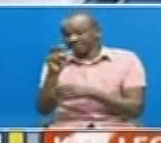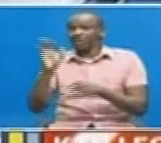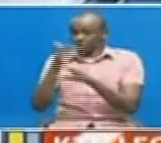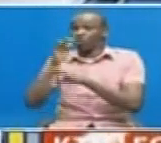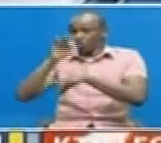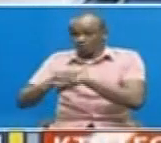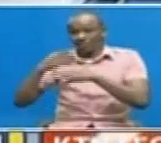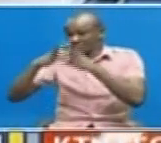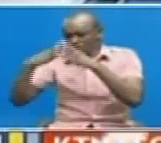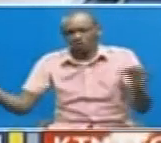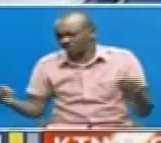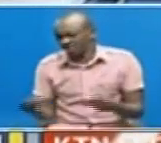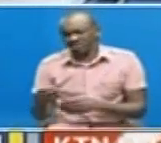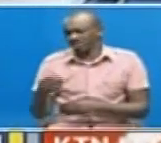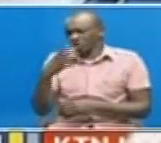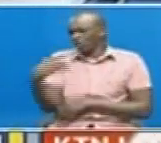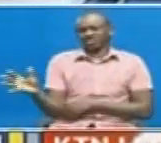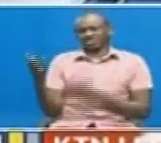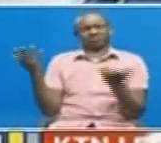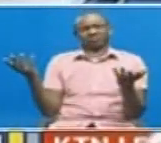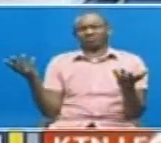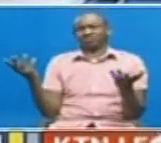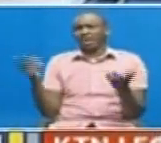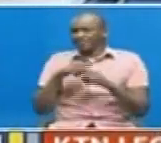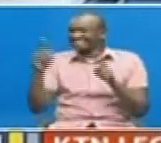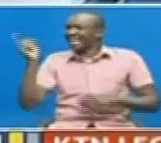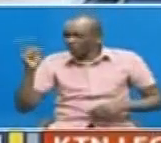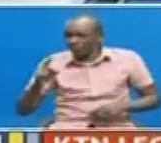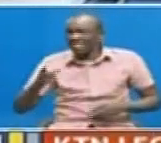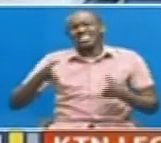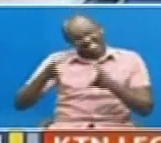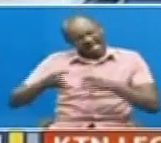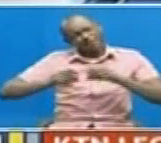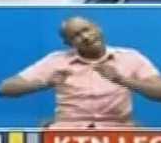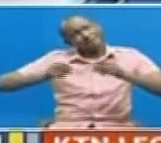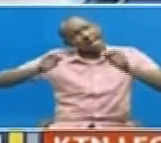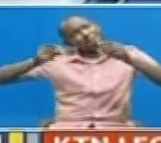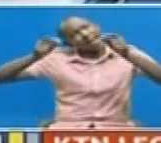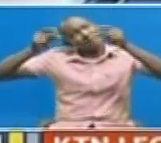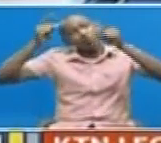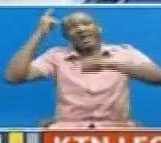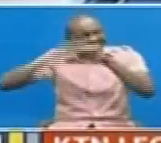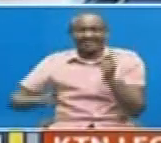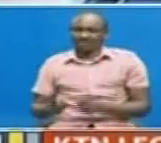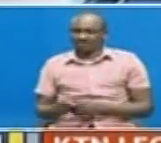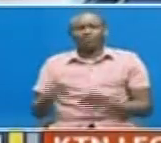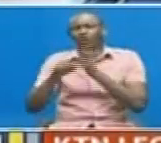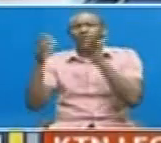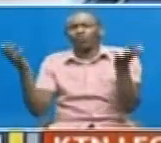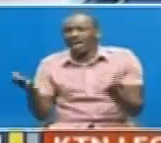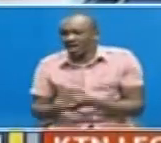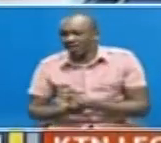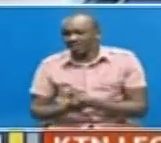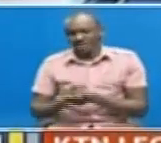alafu unapotea kabisa msanii anapotea. Ile hali unarudi unaingia muziki na unakwenda kwa makao mzima. Tatizo lipo hapo